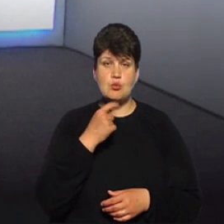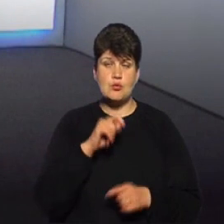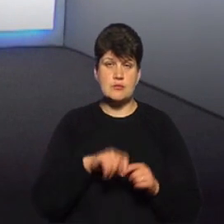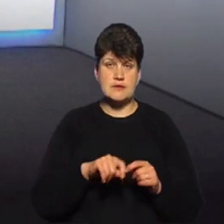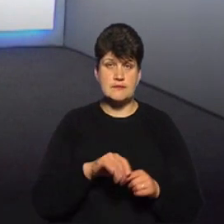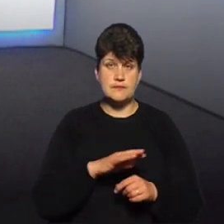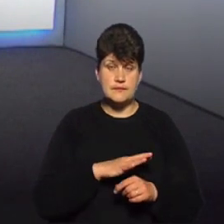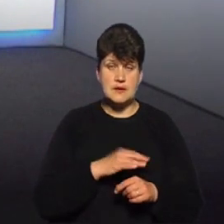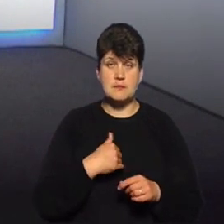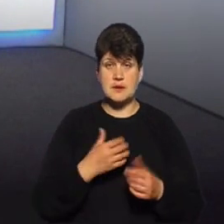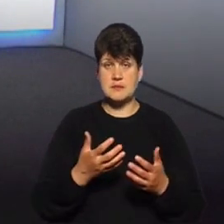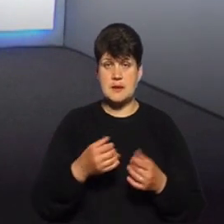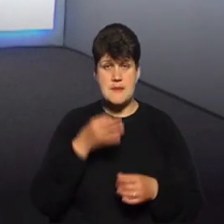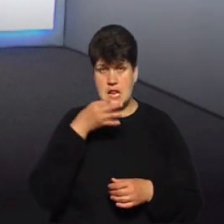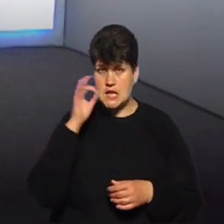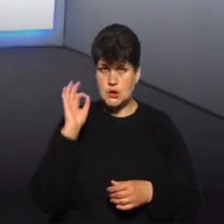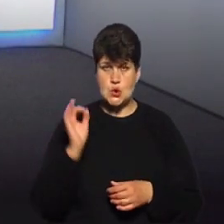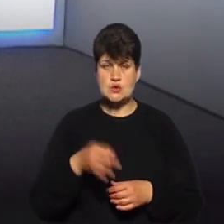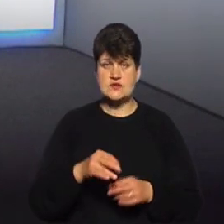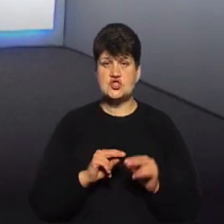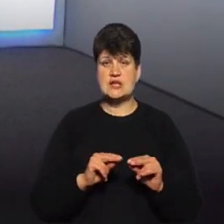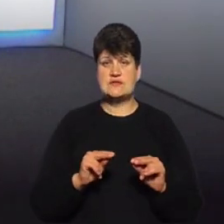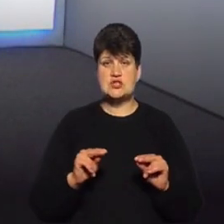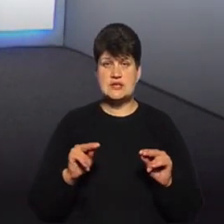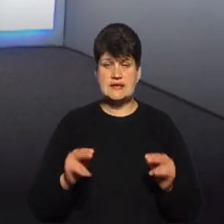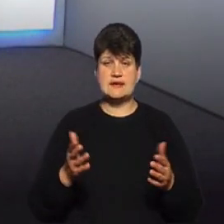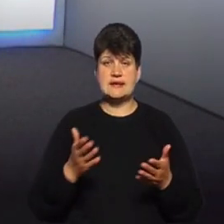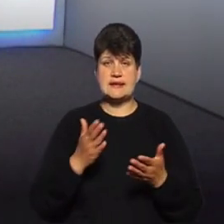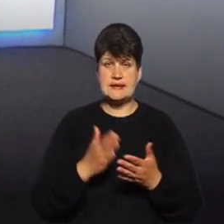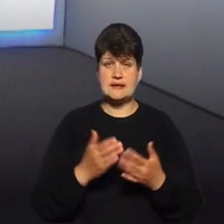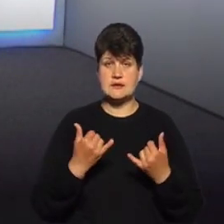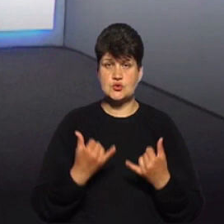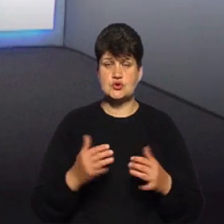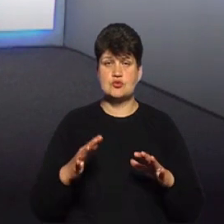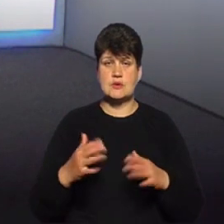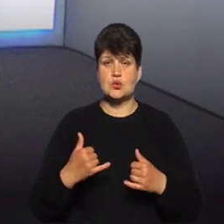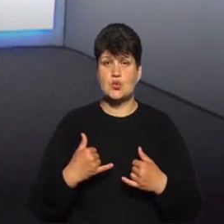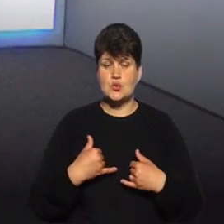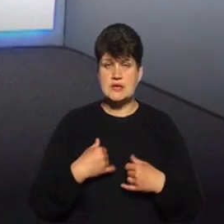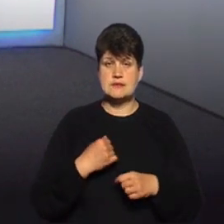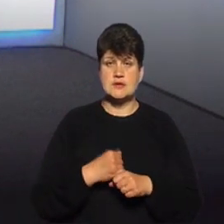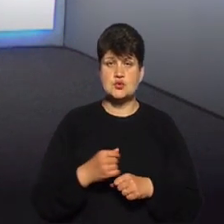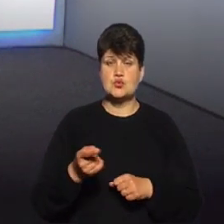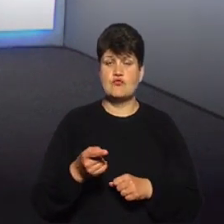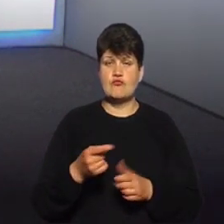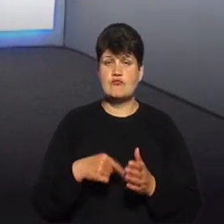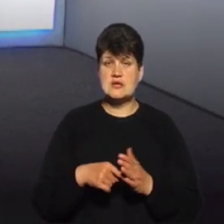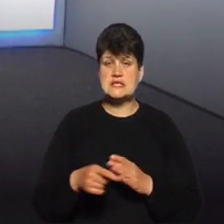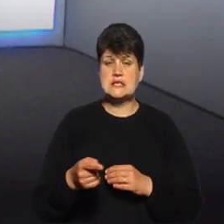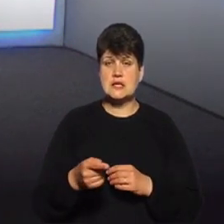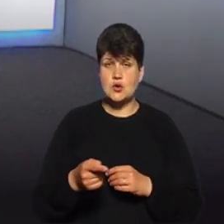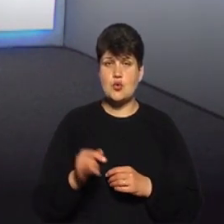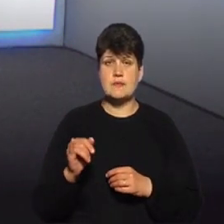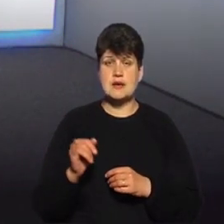брали самих досвідчених вчителів, які є на даний момент у нас, працюють місто Тернопіль і